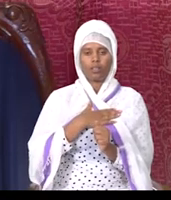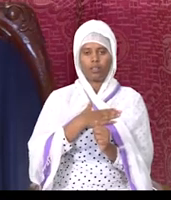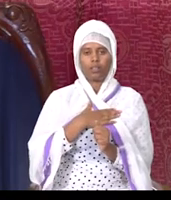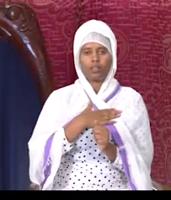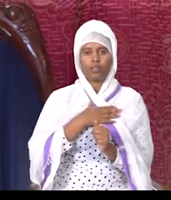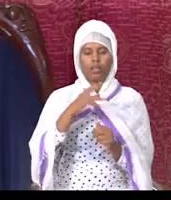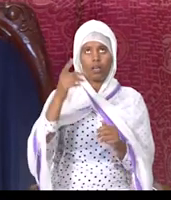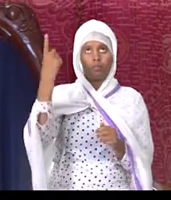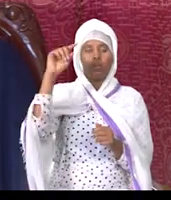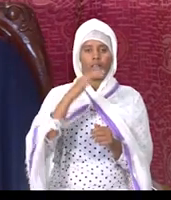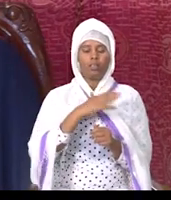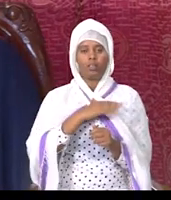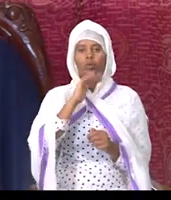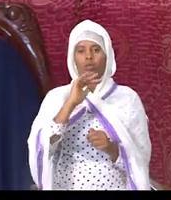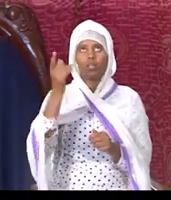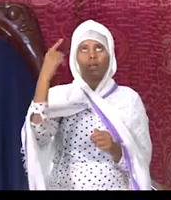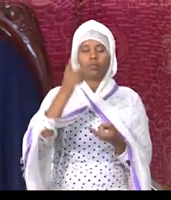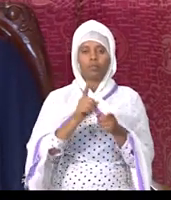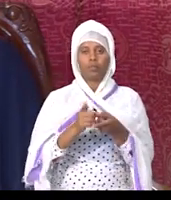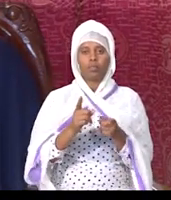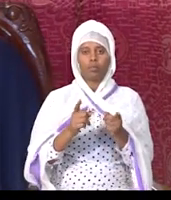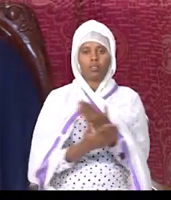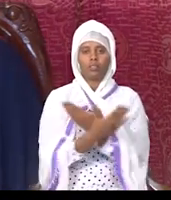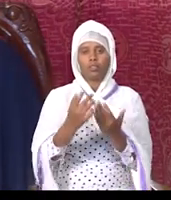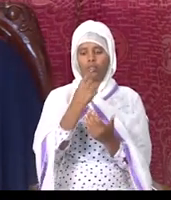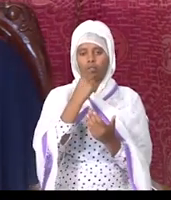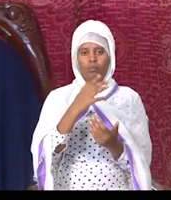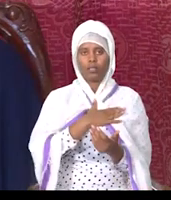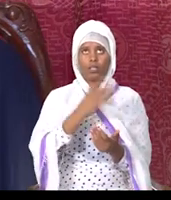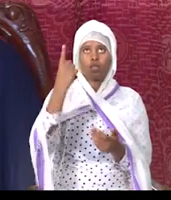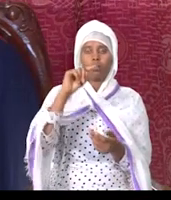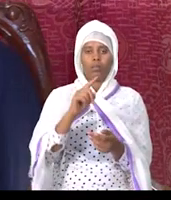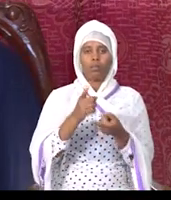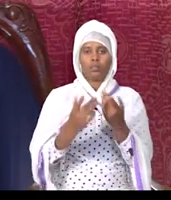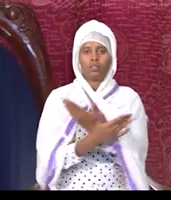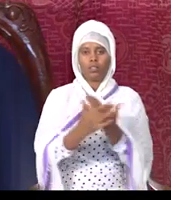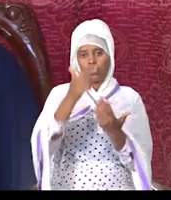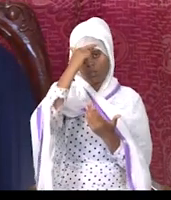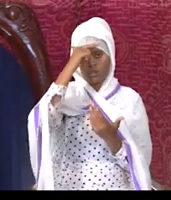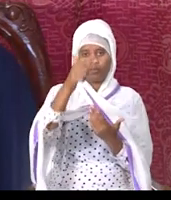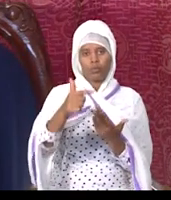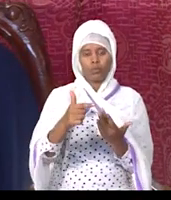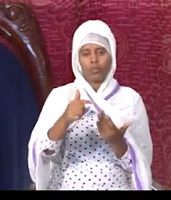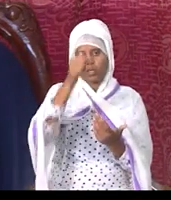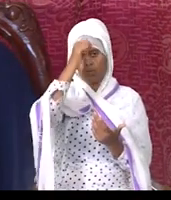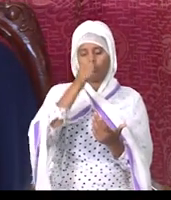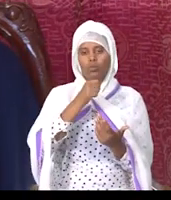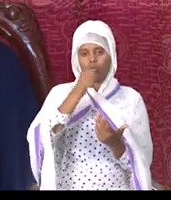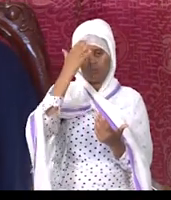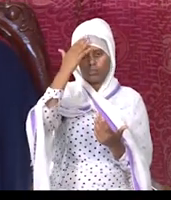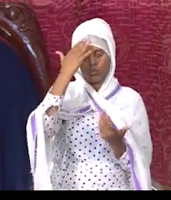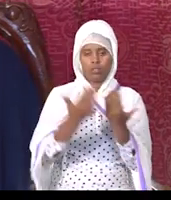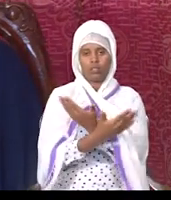ንዓይ ኣምላኽ ወዲ ኣምላኽ እንተዘይኢልኩም ብናተይ ኣምላክነት እንተዘይኣሚንኩም ናብ